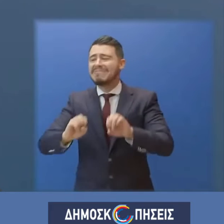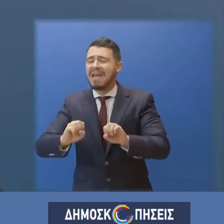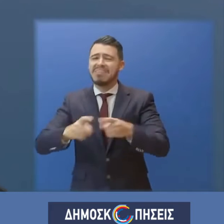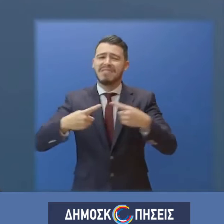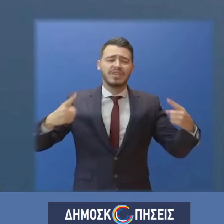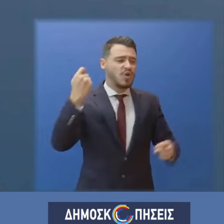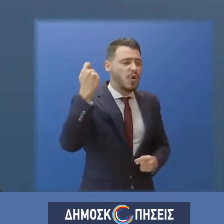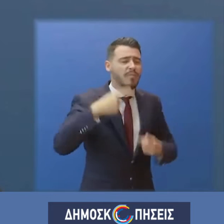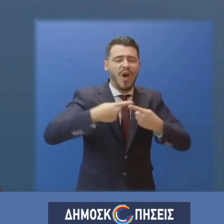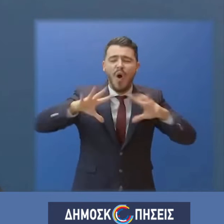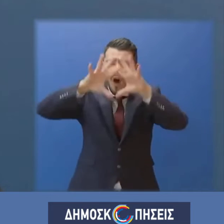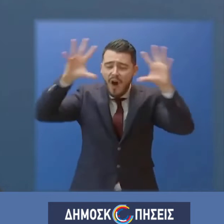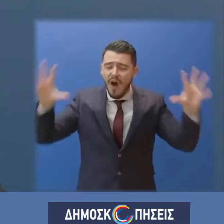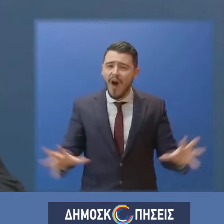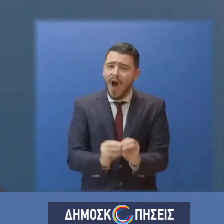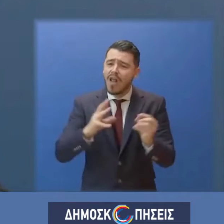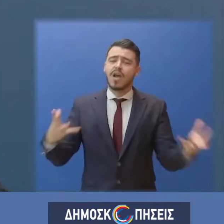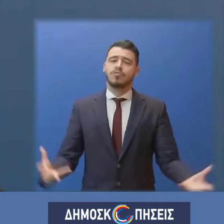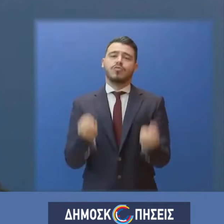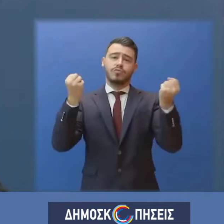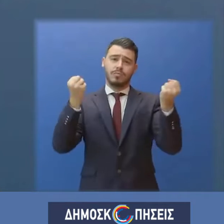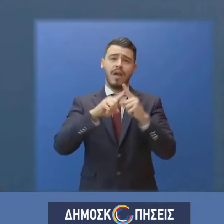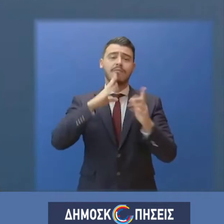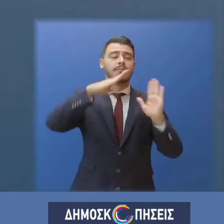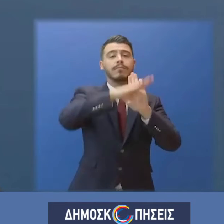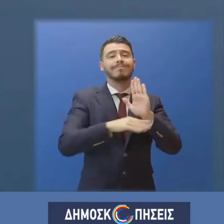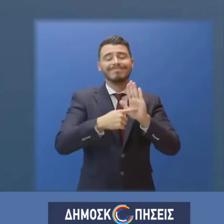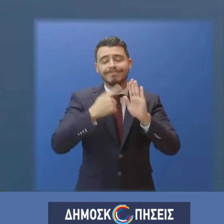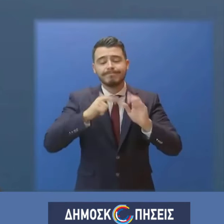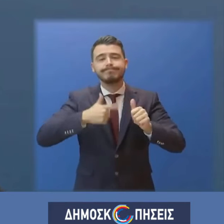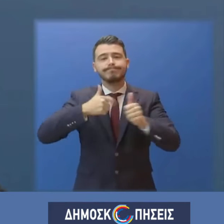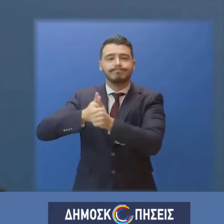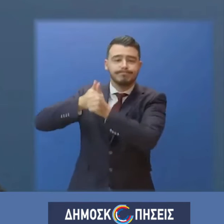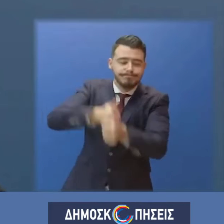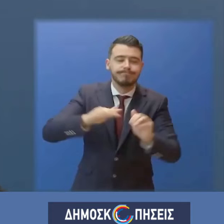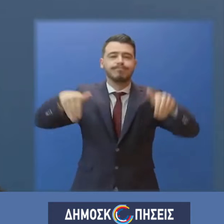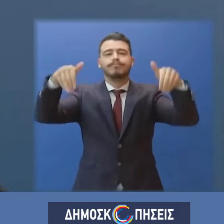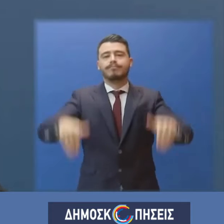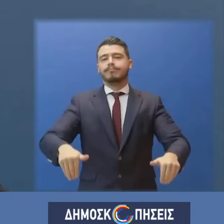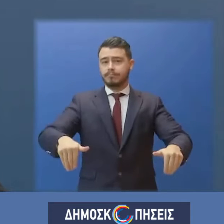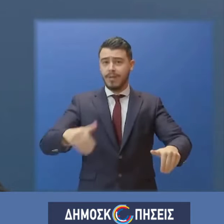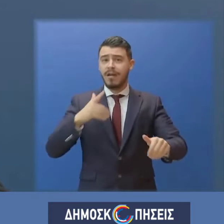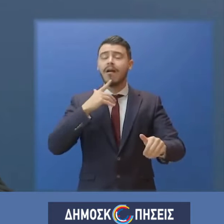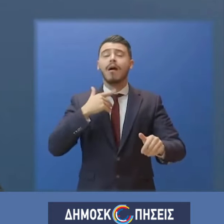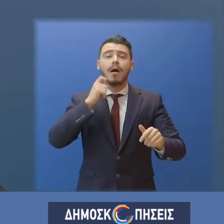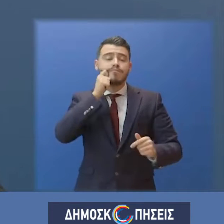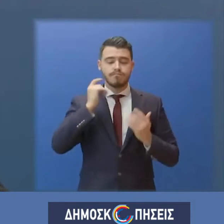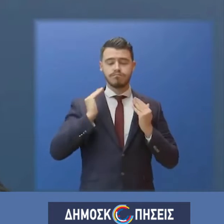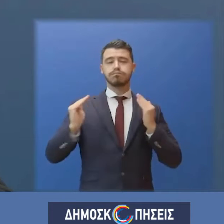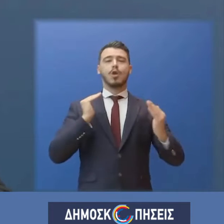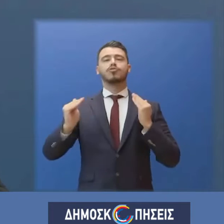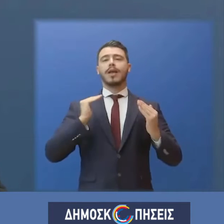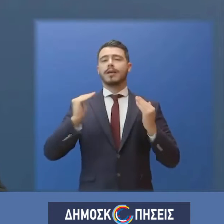λειτουργικές. Χρειάζεται η πιστή τήρηση των μέτρων που διέπουν τη λειτουργία στη δημόσια σφαίρα, χρειάζεται η τήρηση μέτρων